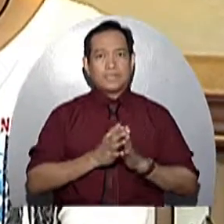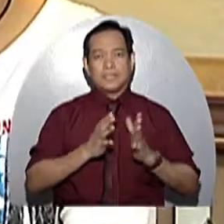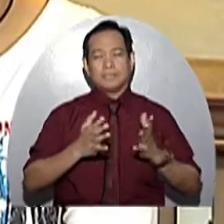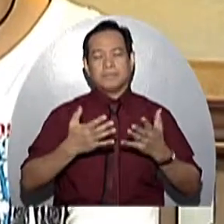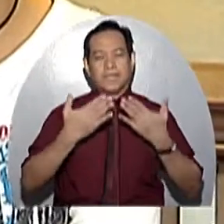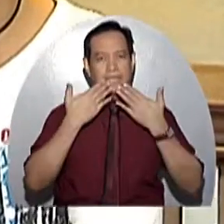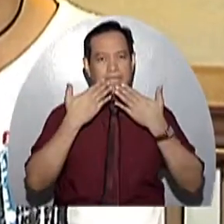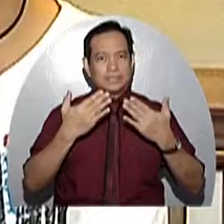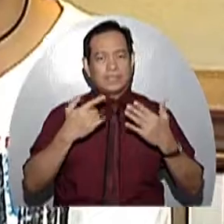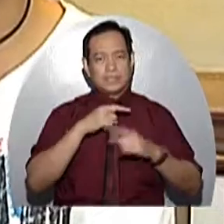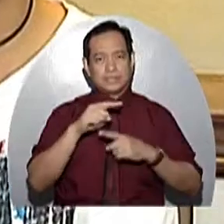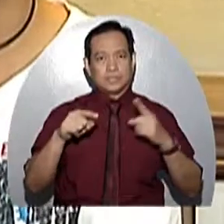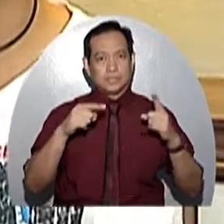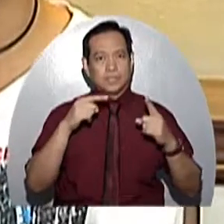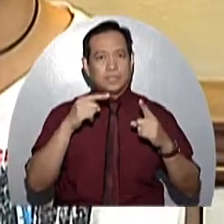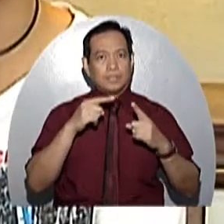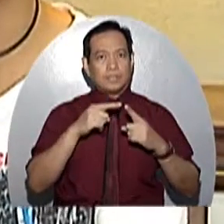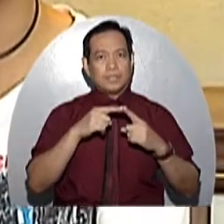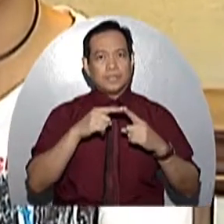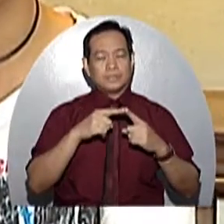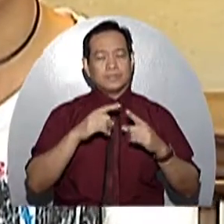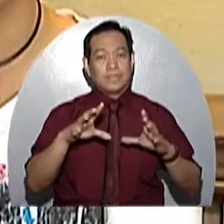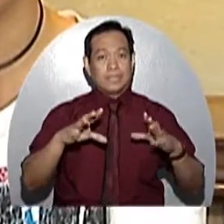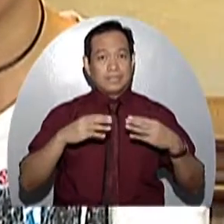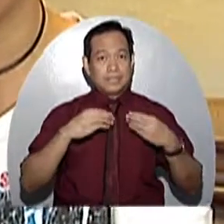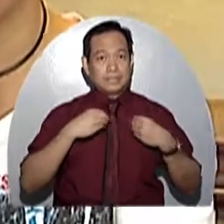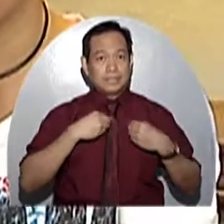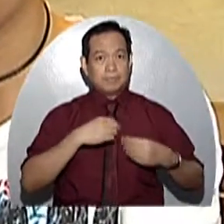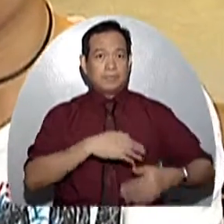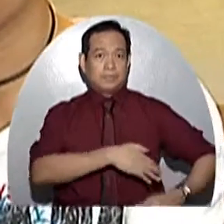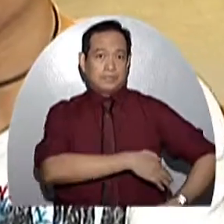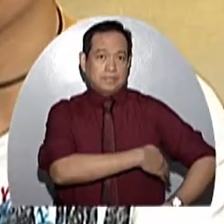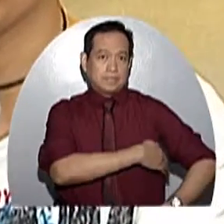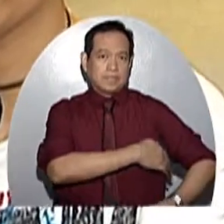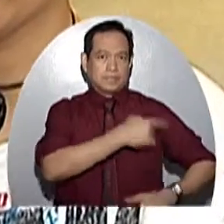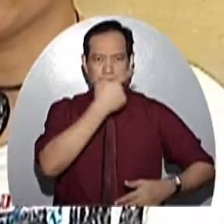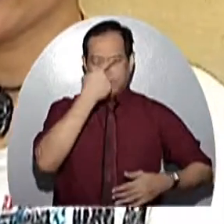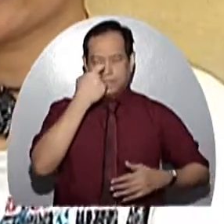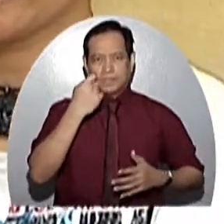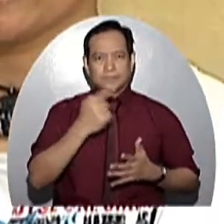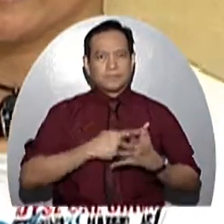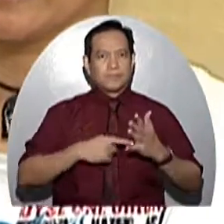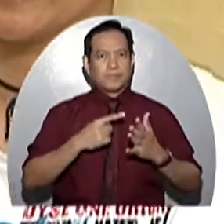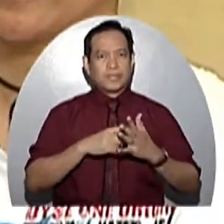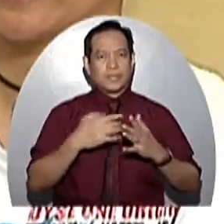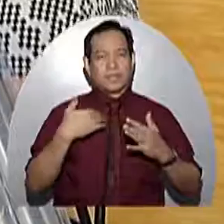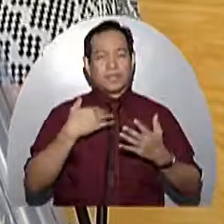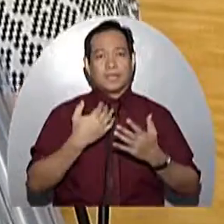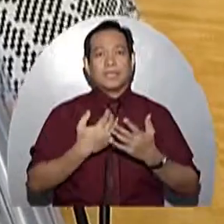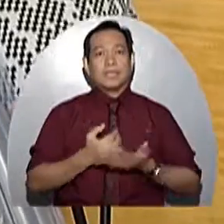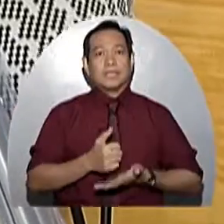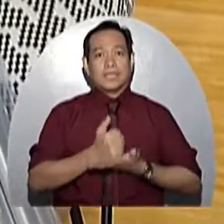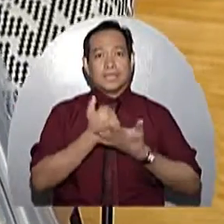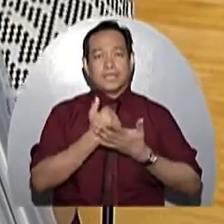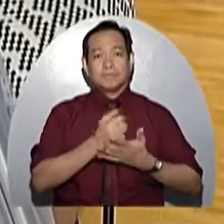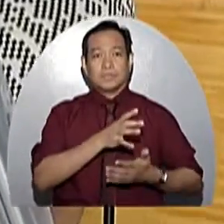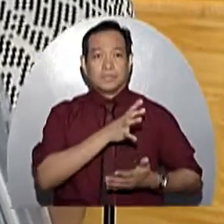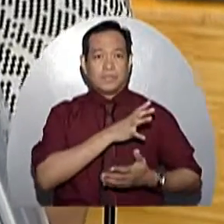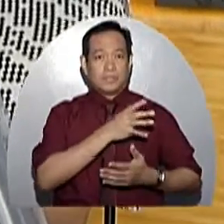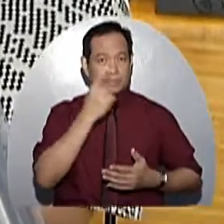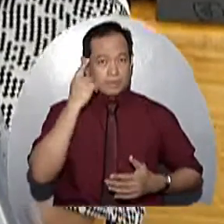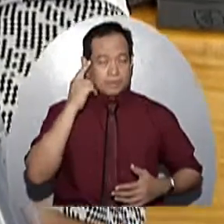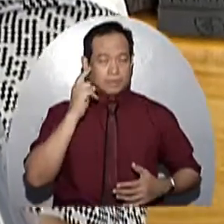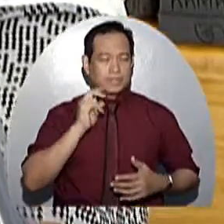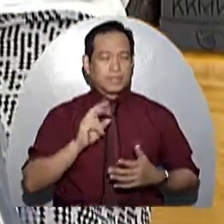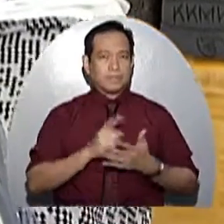naman ni Emelyn na matanggap niya ang kanyang saklay. Hindi umano niya akalain na meron tulong kaagad na naghihintay para sa